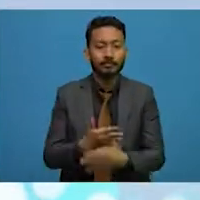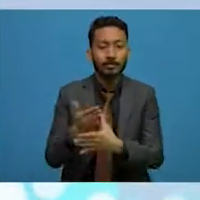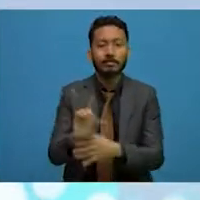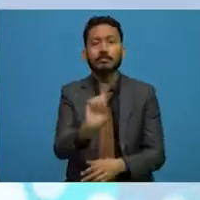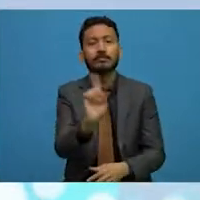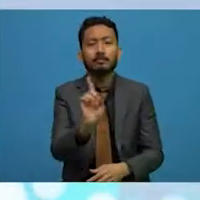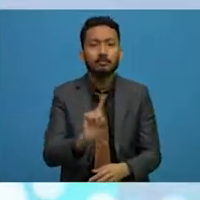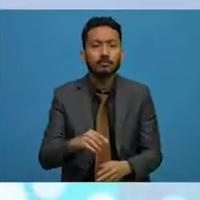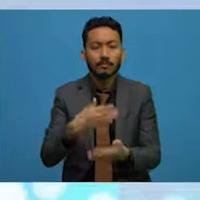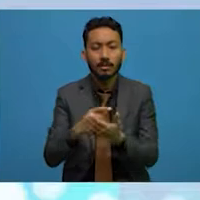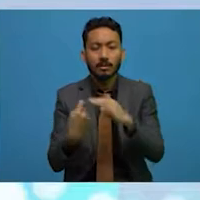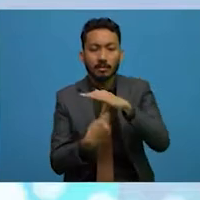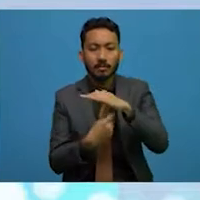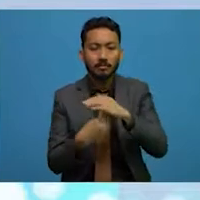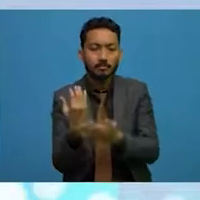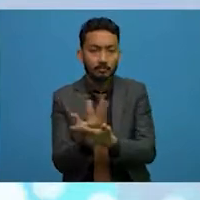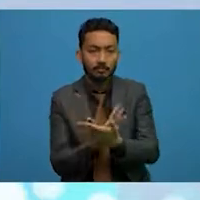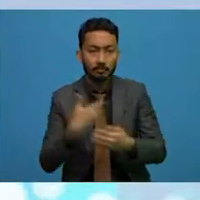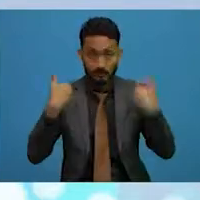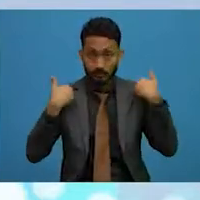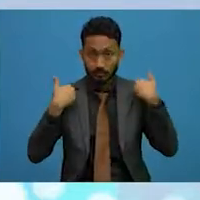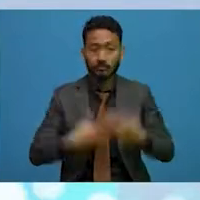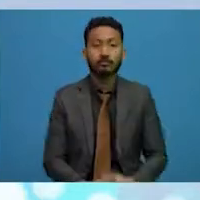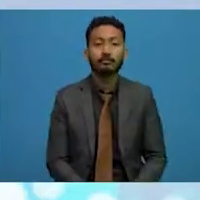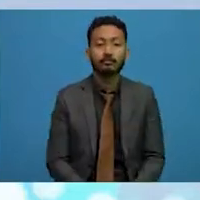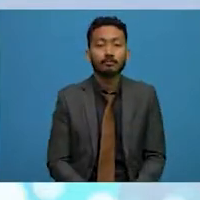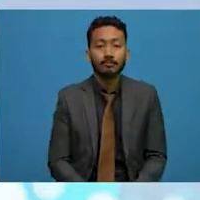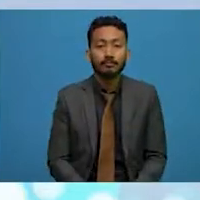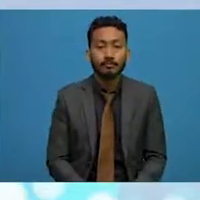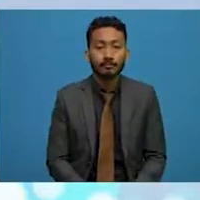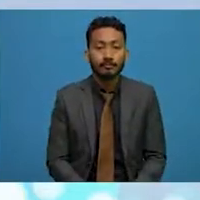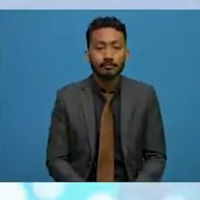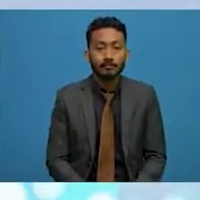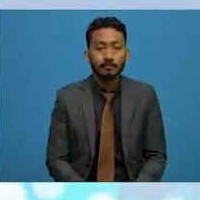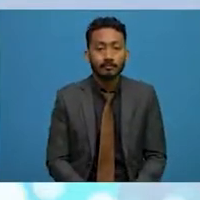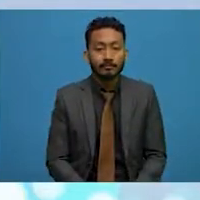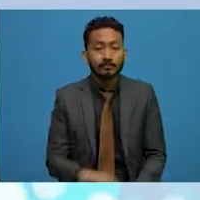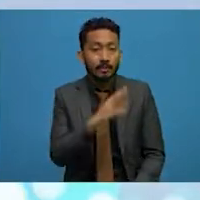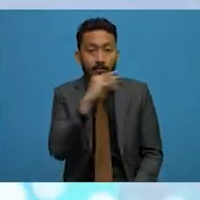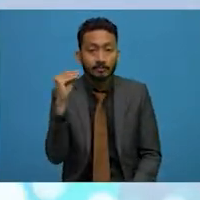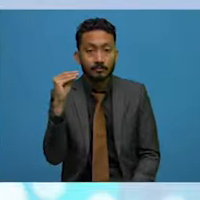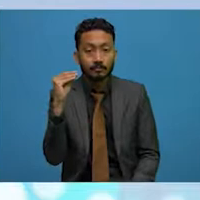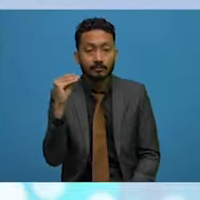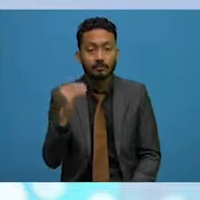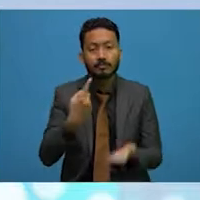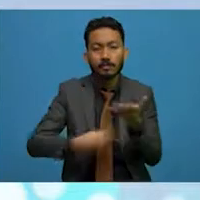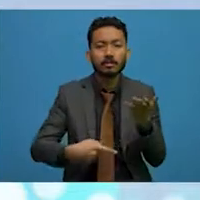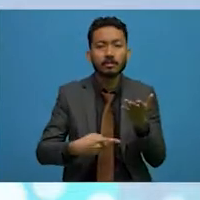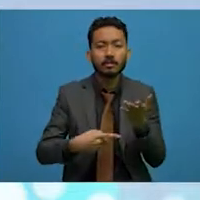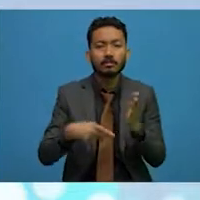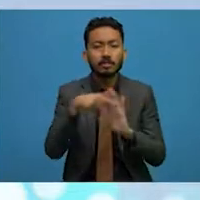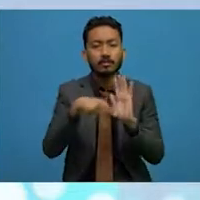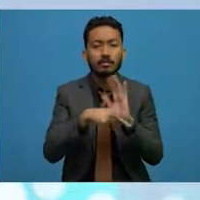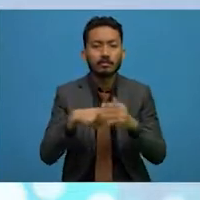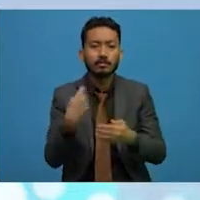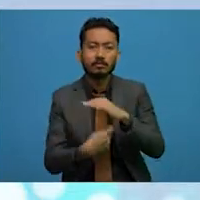prinsip asas multimedia ini berada dalam sukatan pelajaran penggal 3? Dan apakah